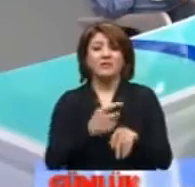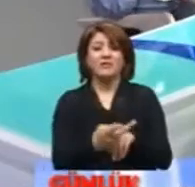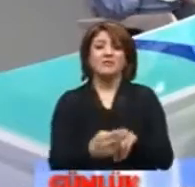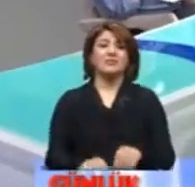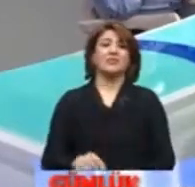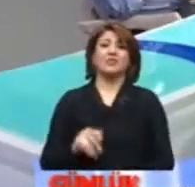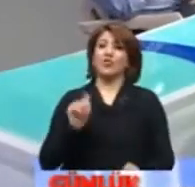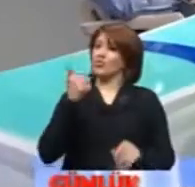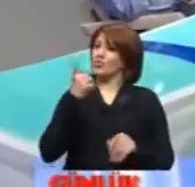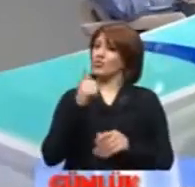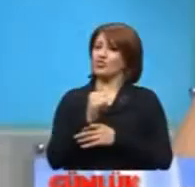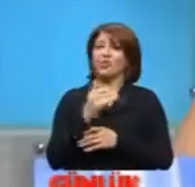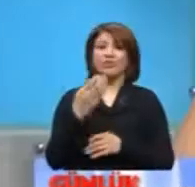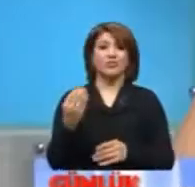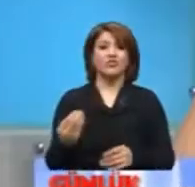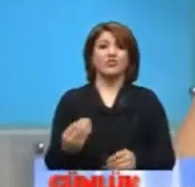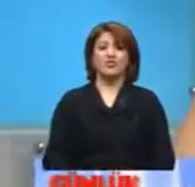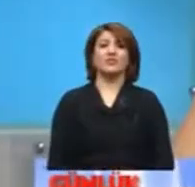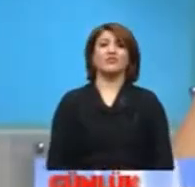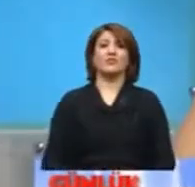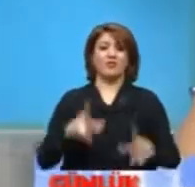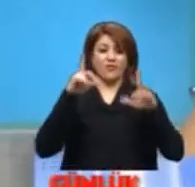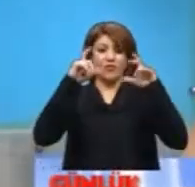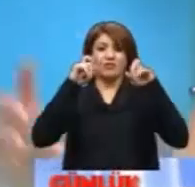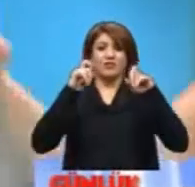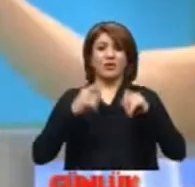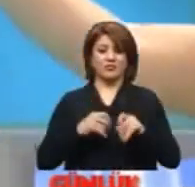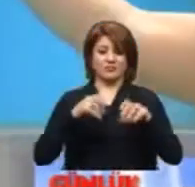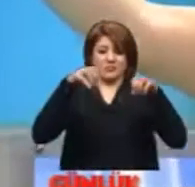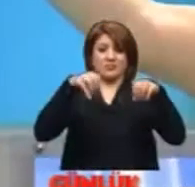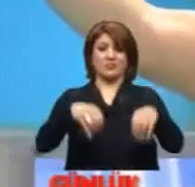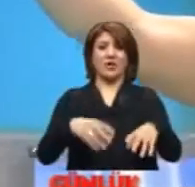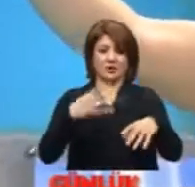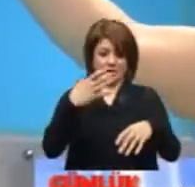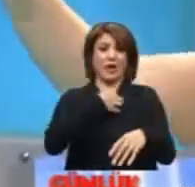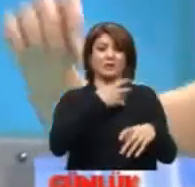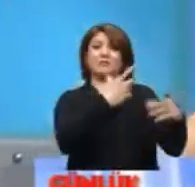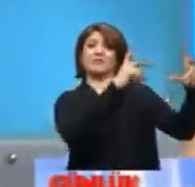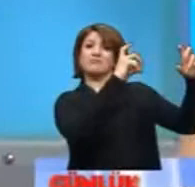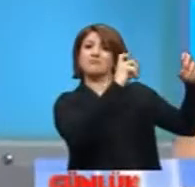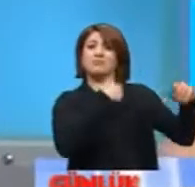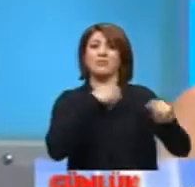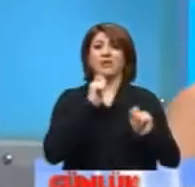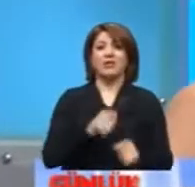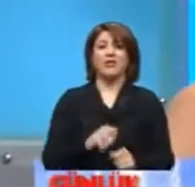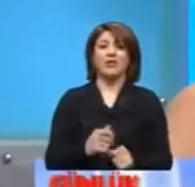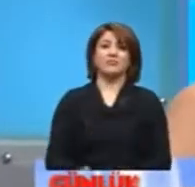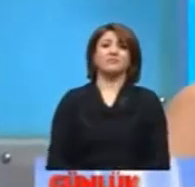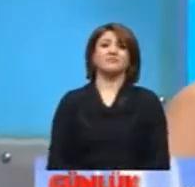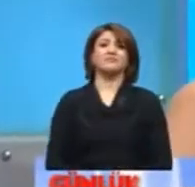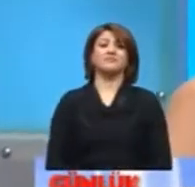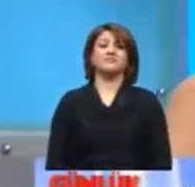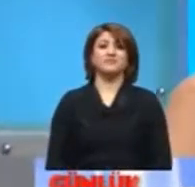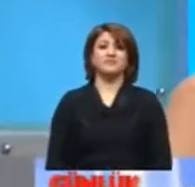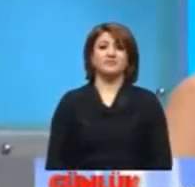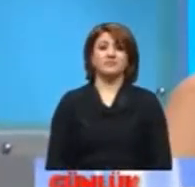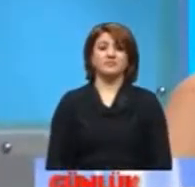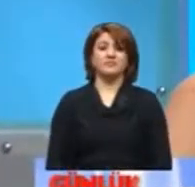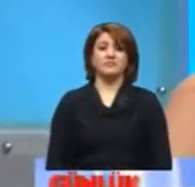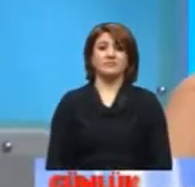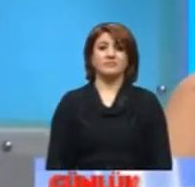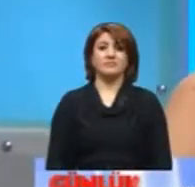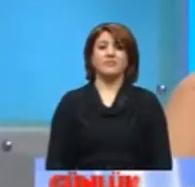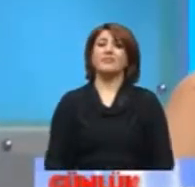becermiş o işi? Vallahi onu bilmiyorum. Fotoğraf makinesini bırakınca çekmiş ama. Almış böyle kendini çekmiş, çekmiş mi? Çekmiş evet. Hı-hı. Poz da çok güzel. Şimdi